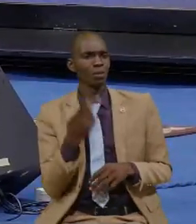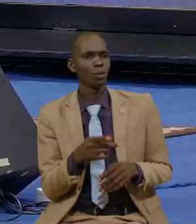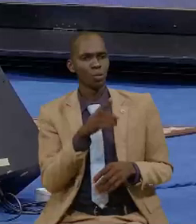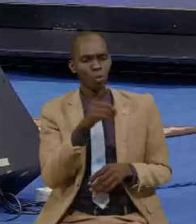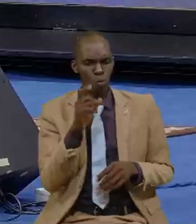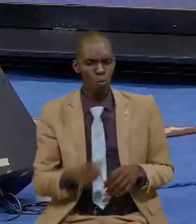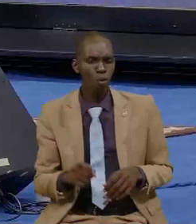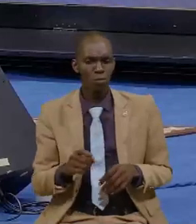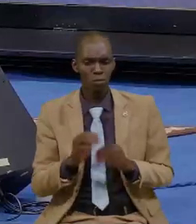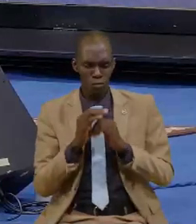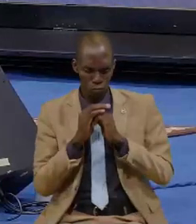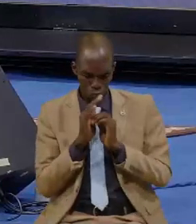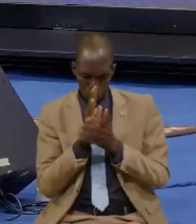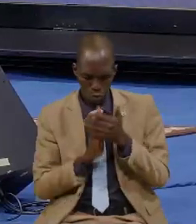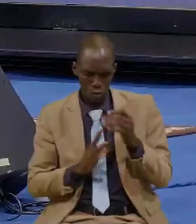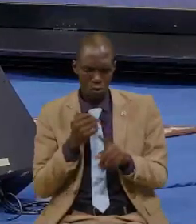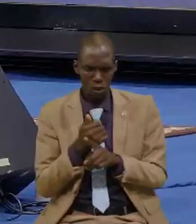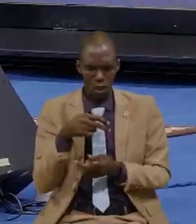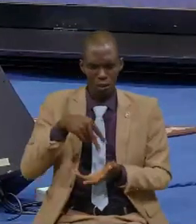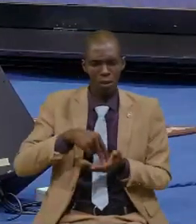debout et puis il doit rester